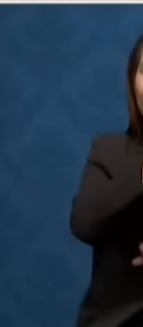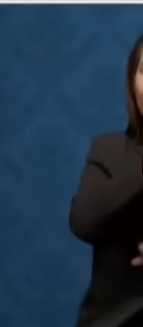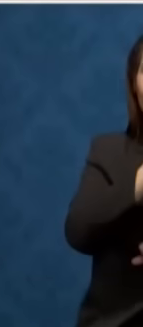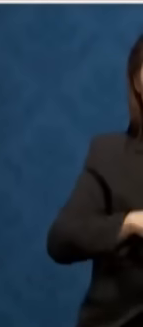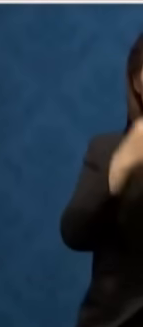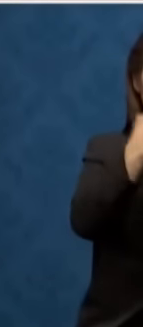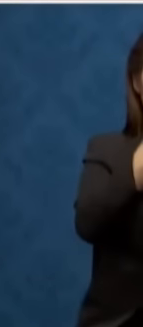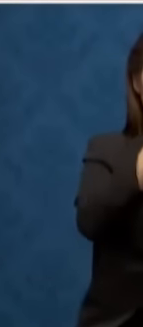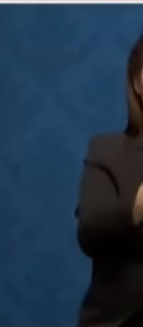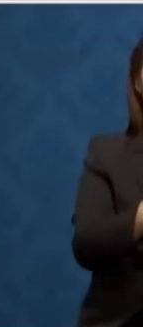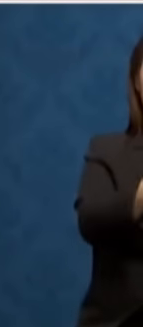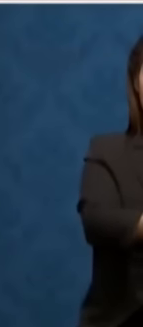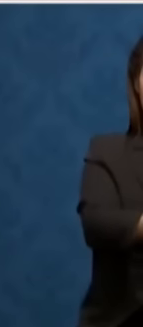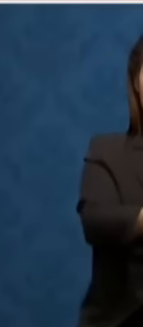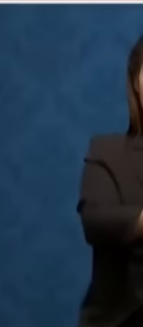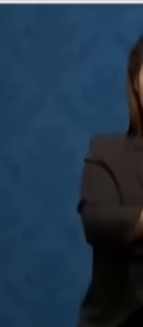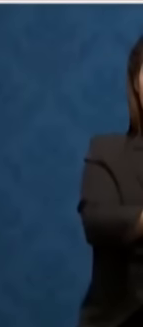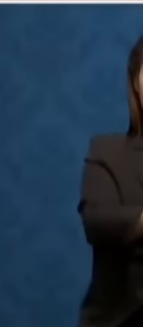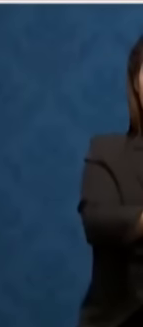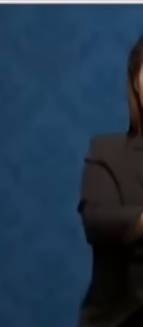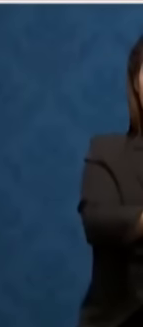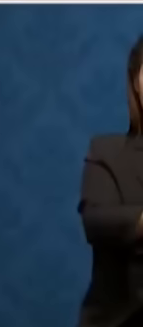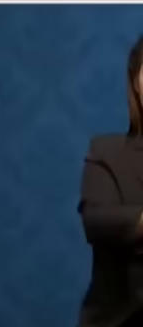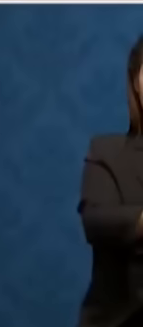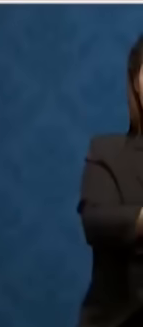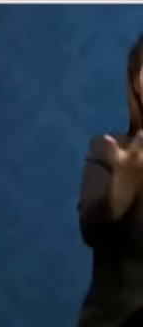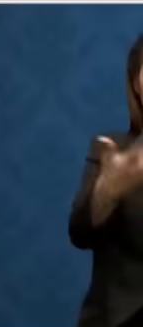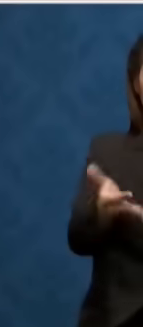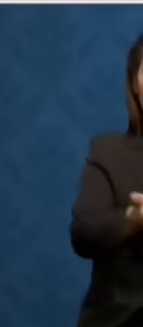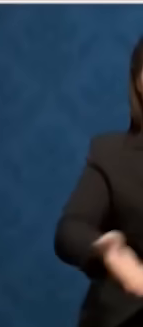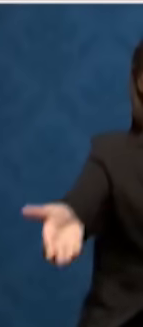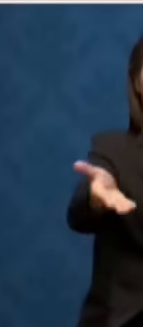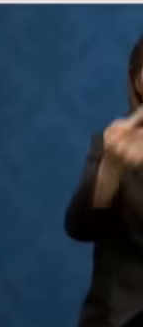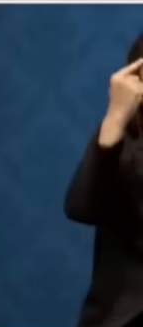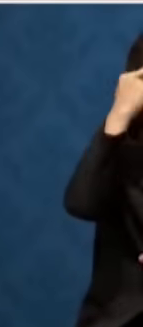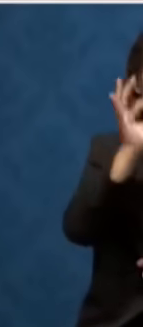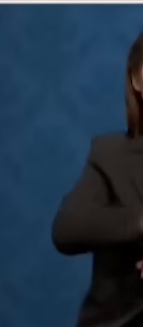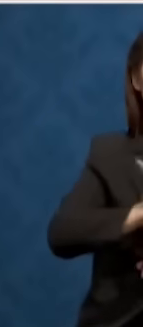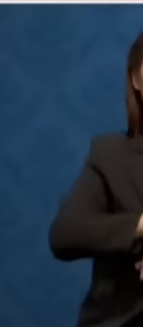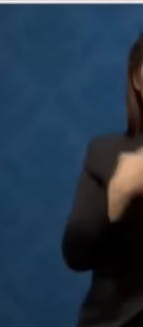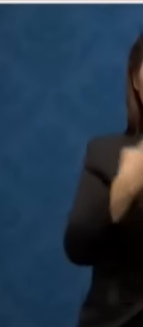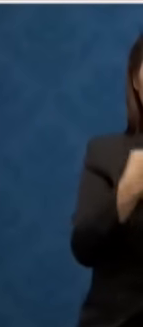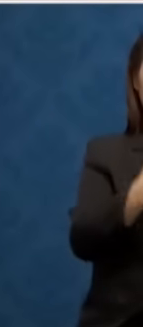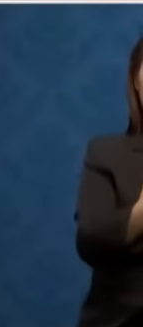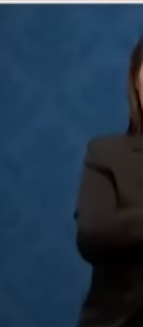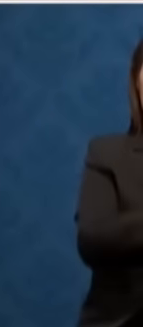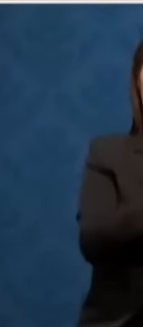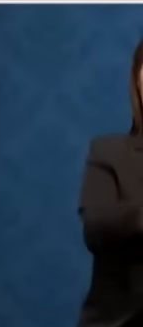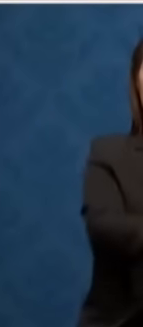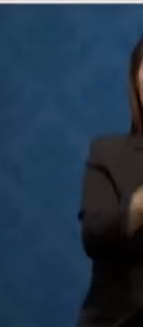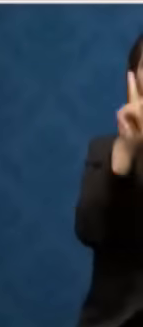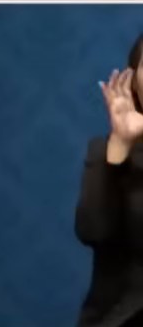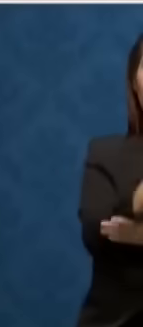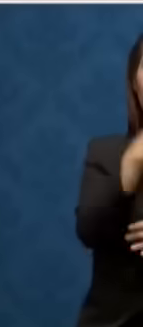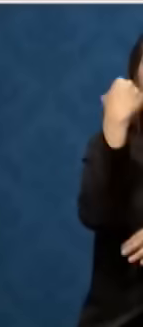ชื่อแล้วก็บางฝ่ายเห็นว่าการเสนอชื่อนั้นผิดข้อบังคับก็ให้เสนอเ